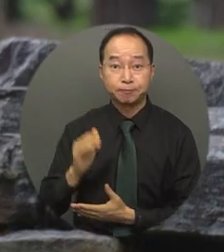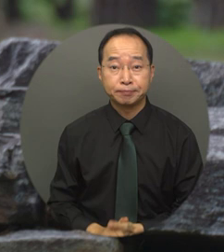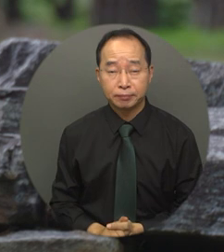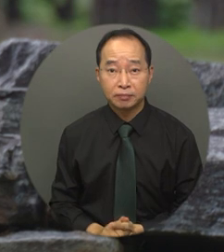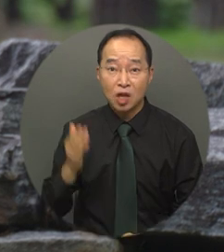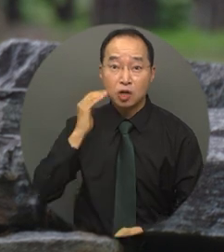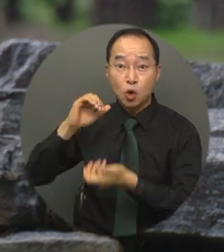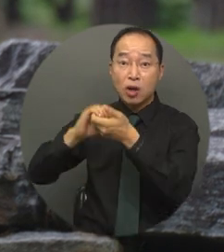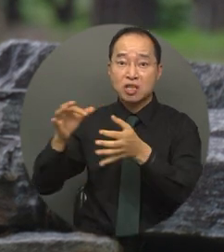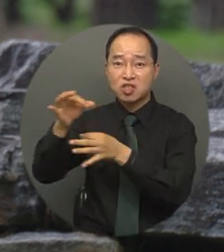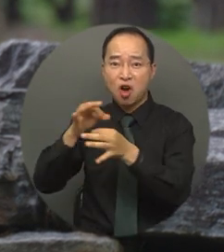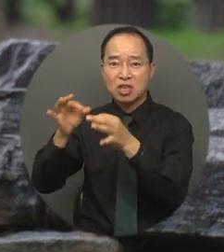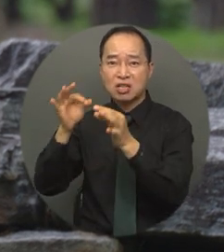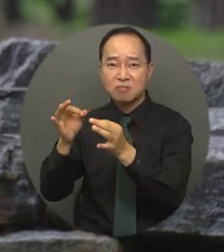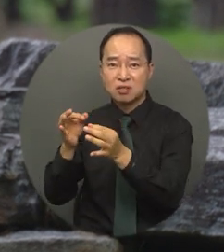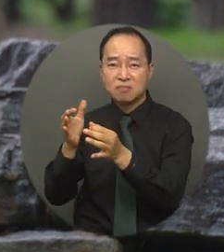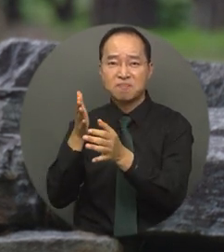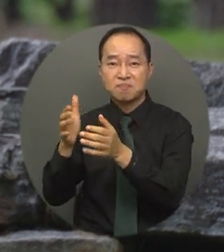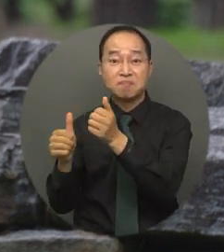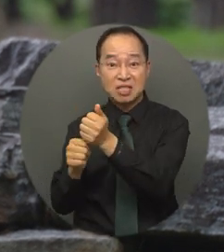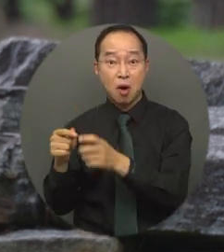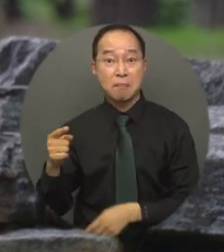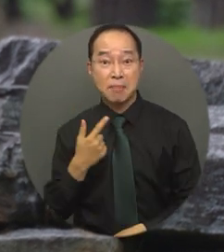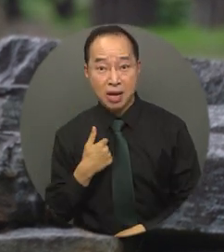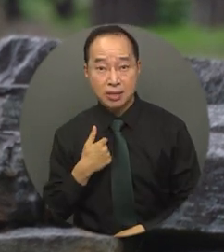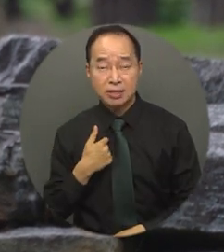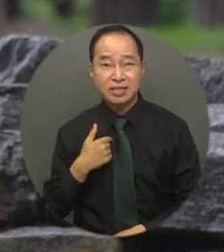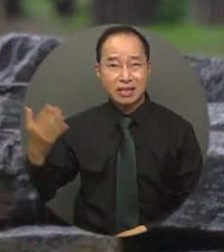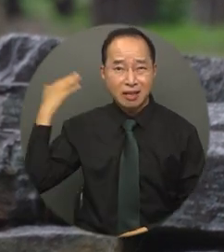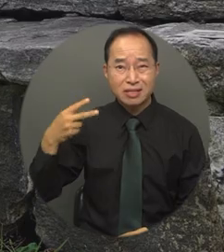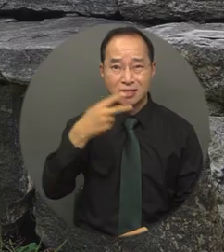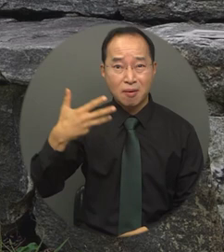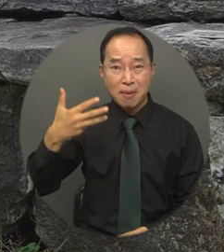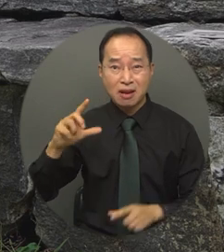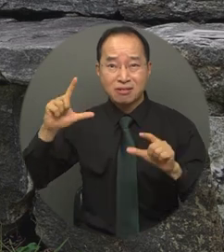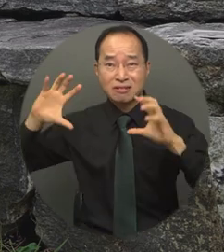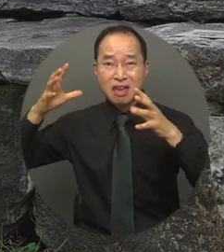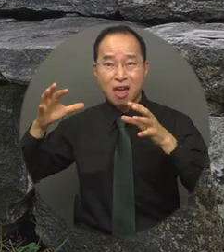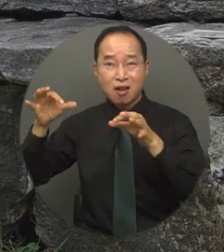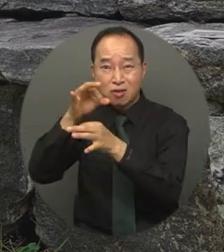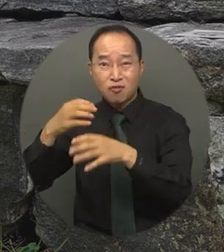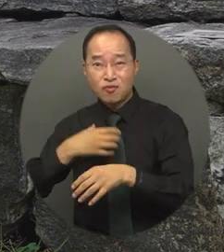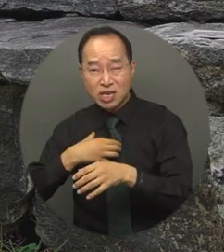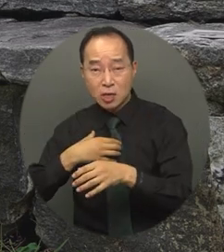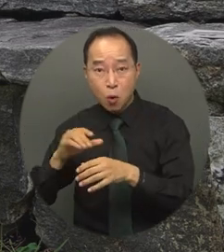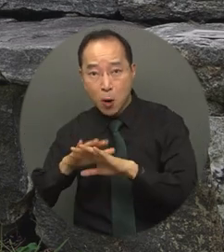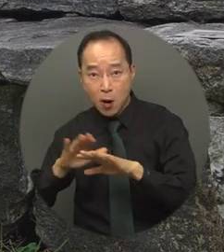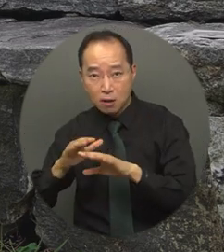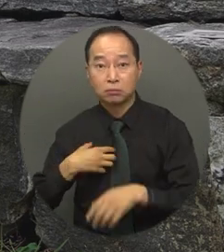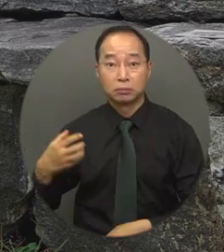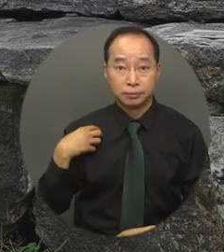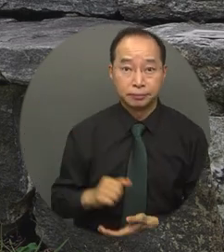청와대 경제금융비서관을 하면서 글로벌 금융위기를 극복했습니다. 세계은행에서 프로젝트